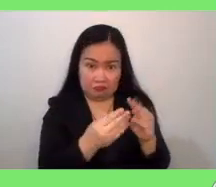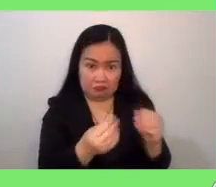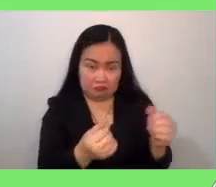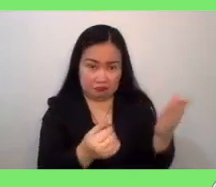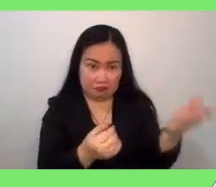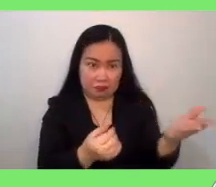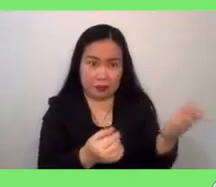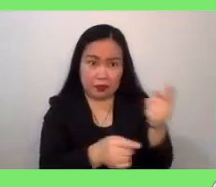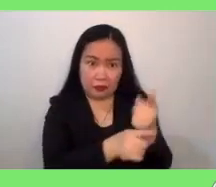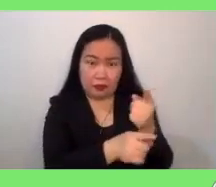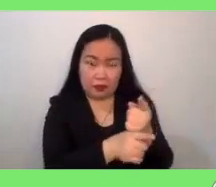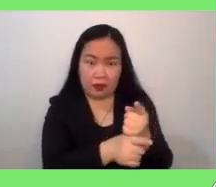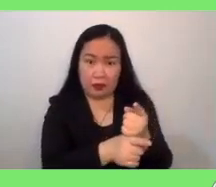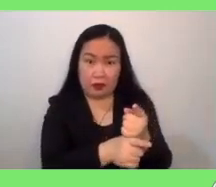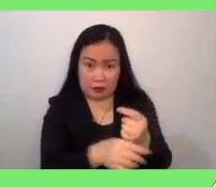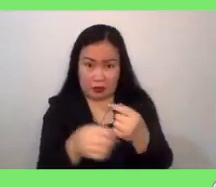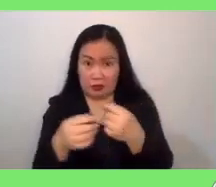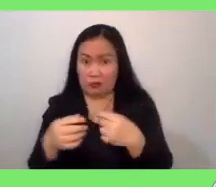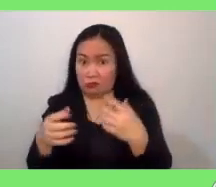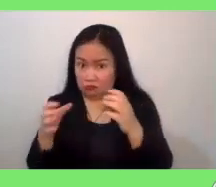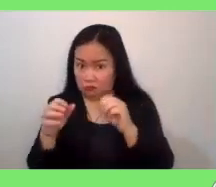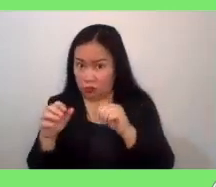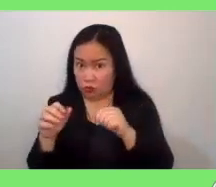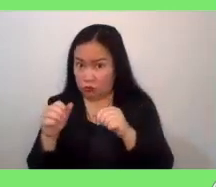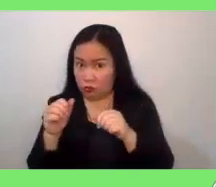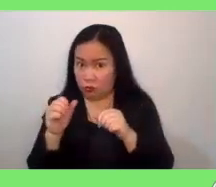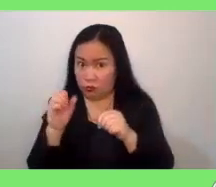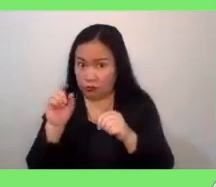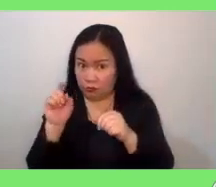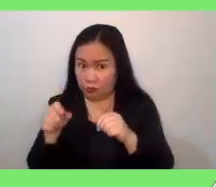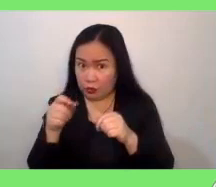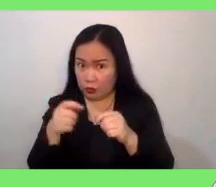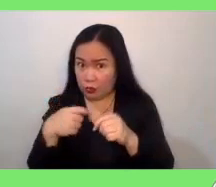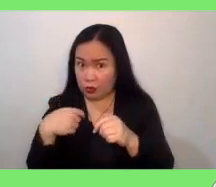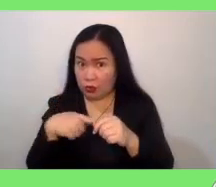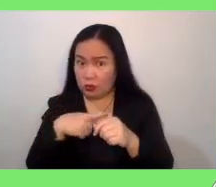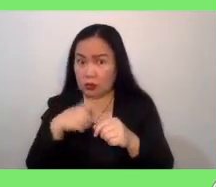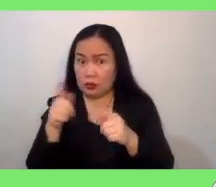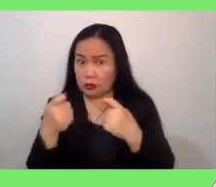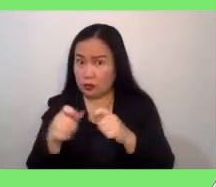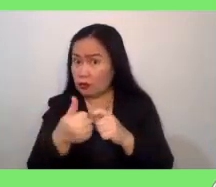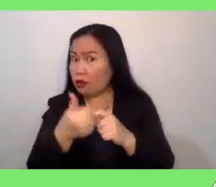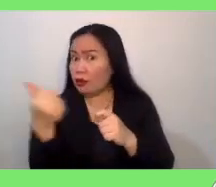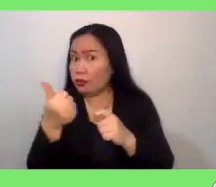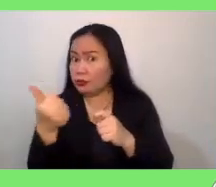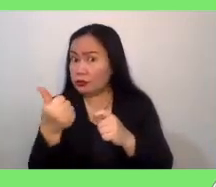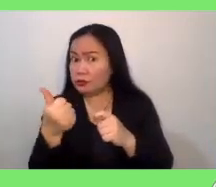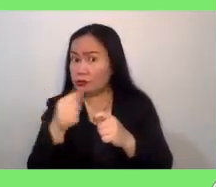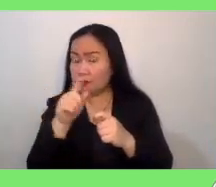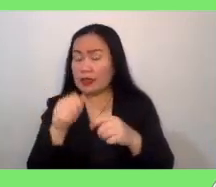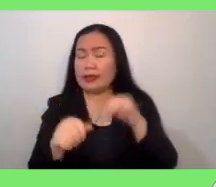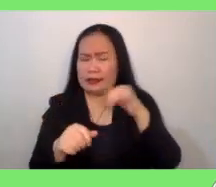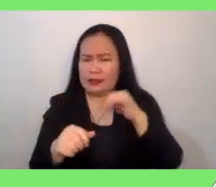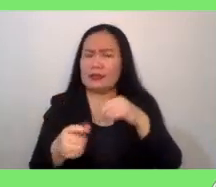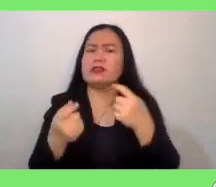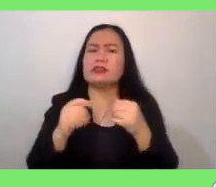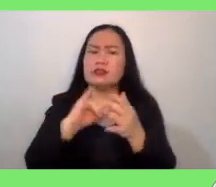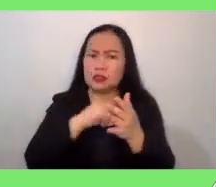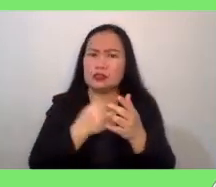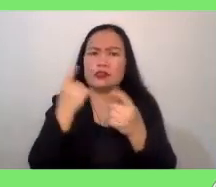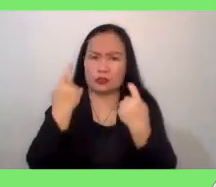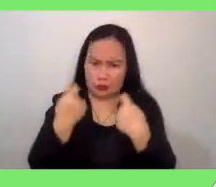para ma-check mo, ma-double check mo. Mamaya, meron pang ibang solution. Okay? Or,